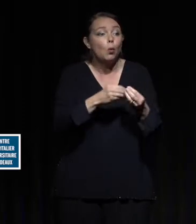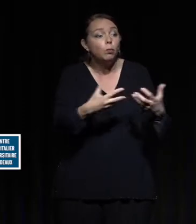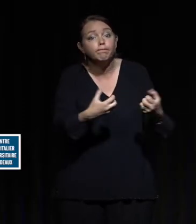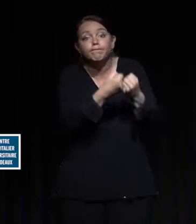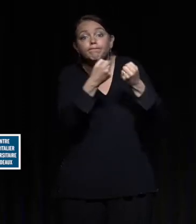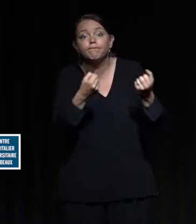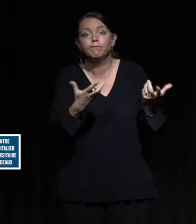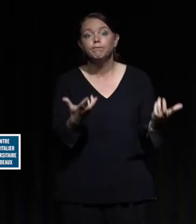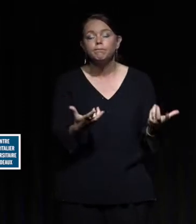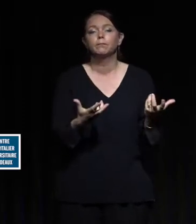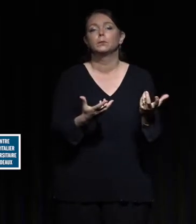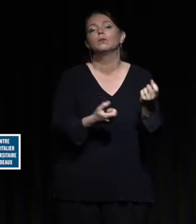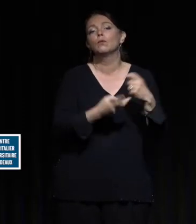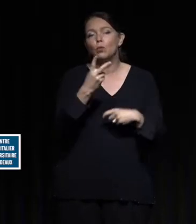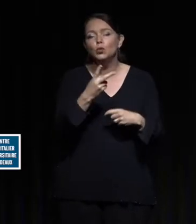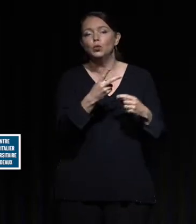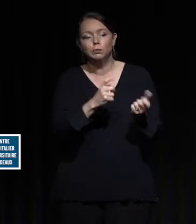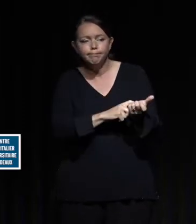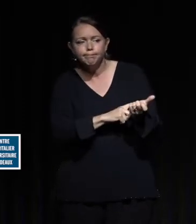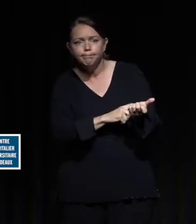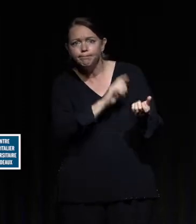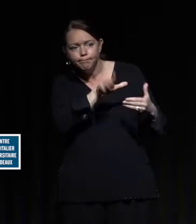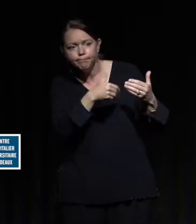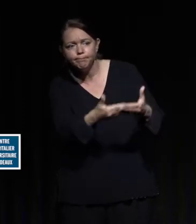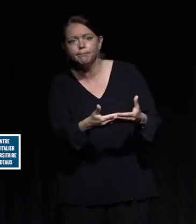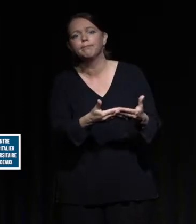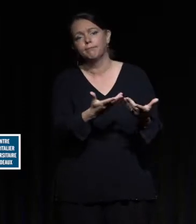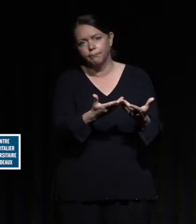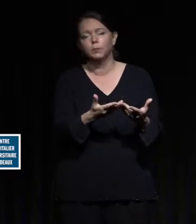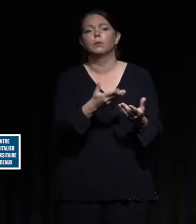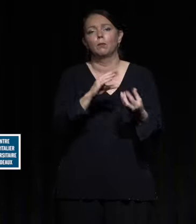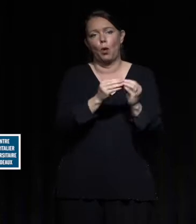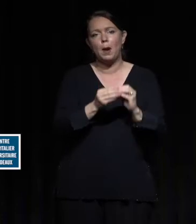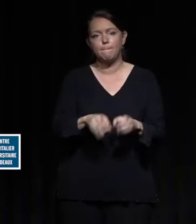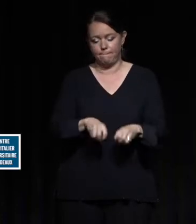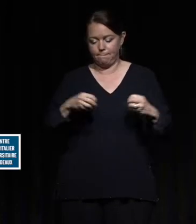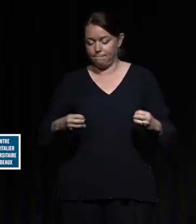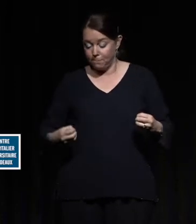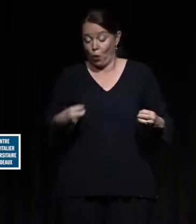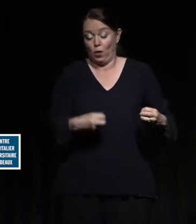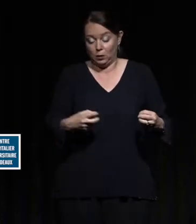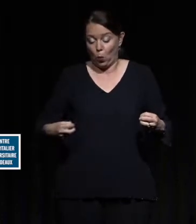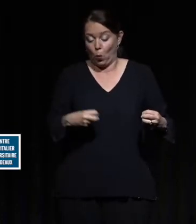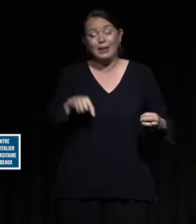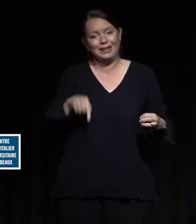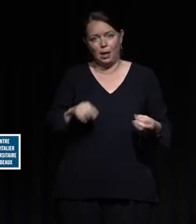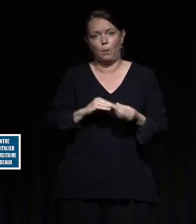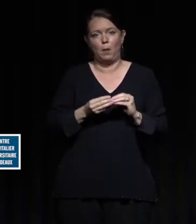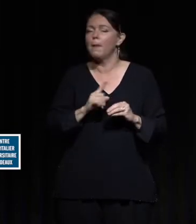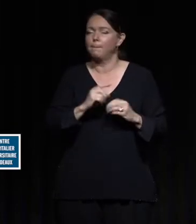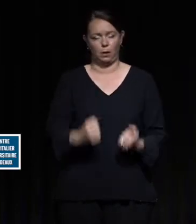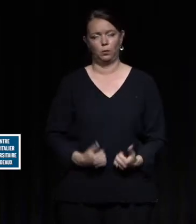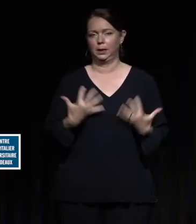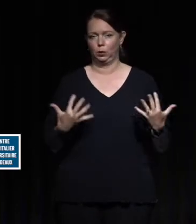La principale étiologie de l'infertilité chez la femme reste les troubles de l'ovulation et non pas l'endométriose. Le problème de